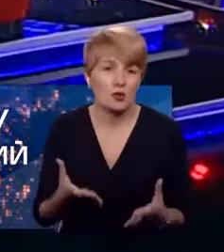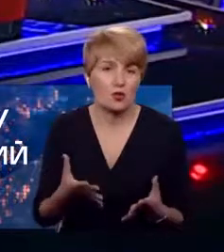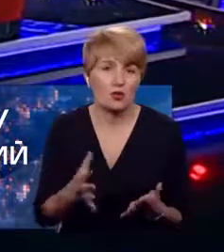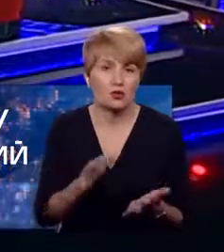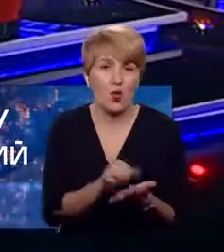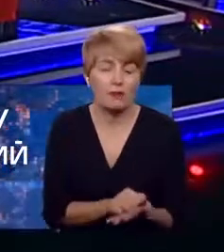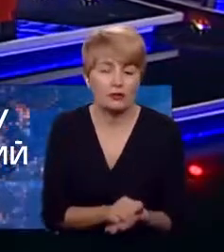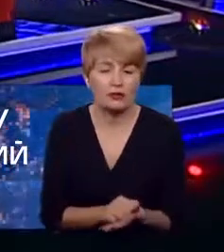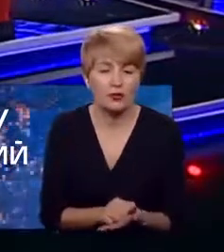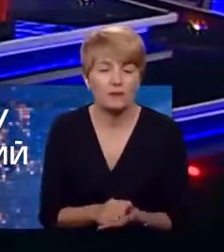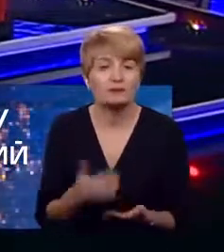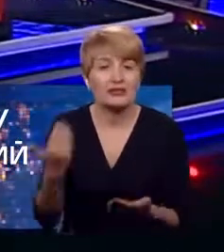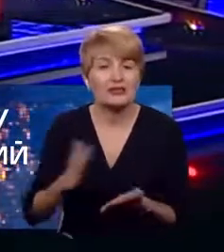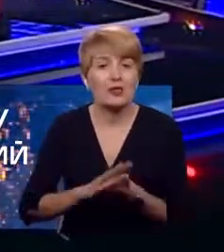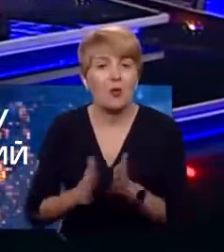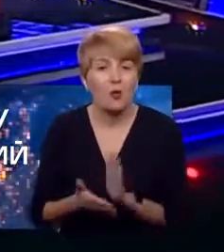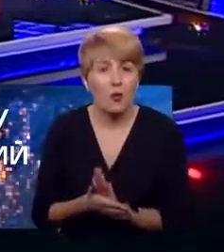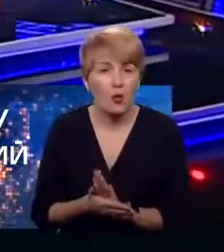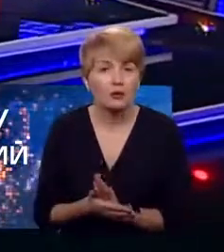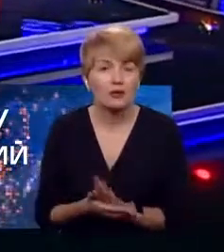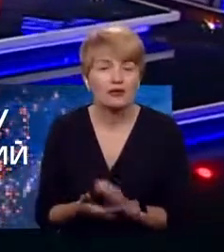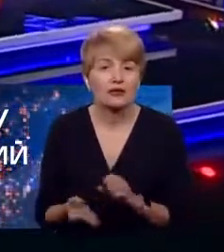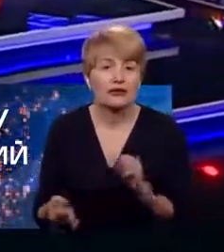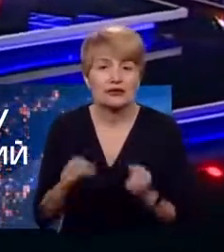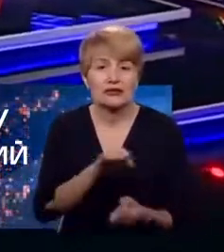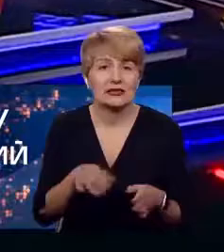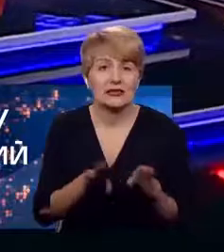угода своїм зашморгом, вона економічно,